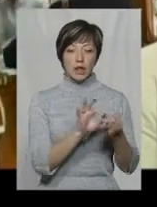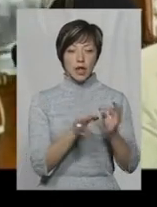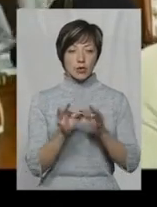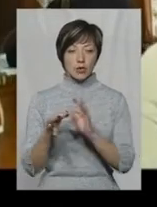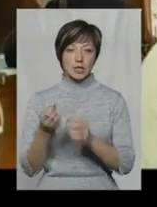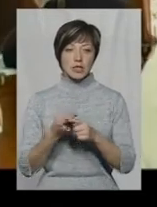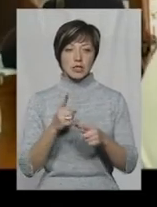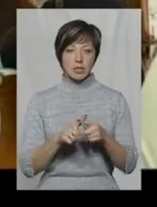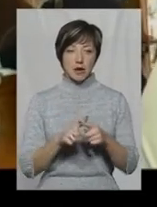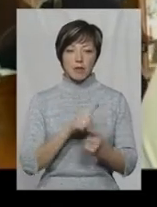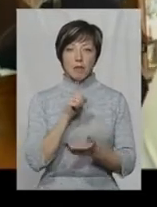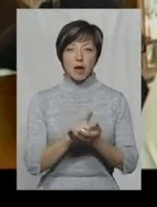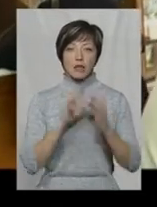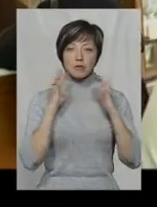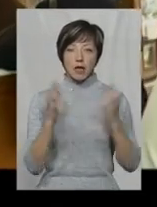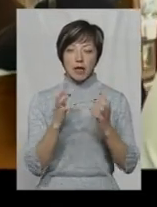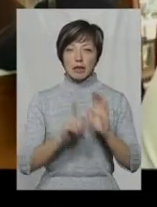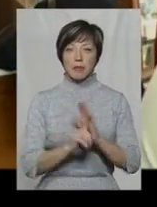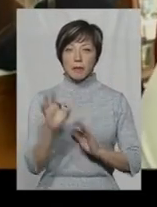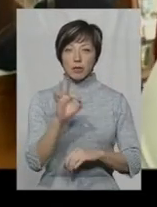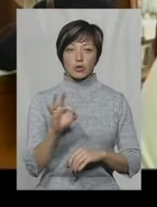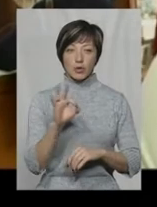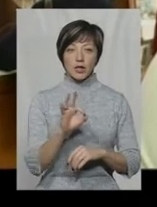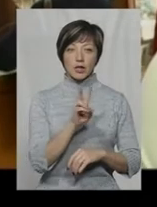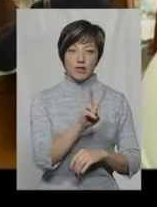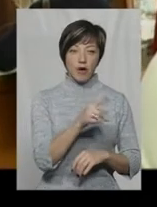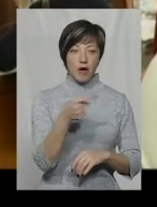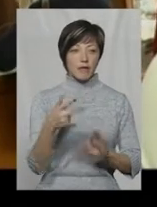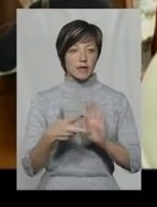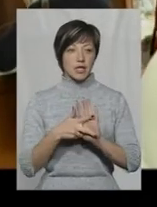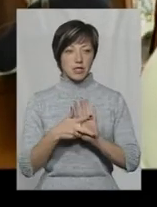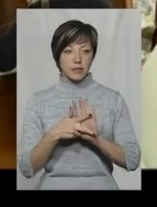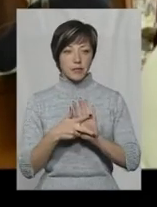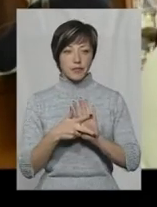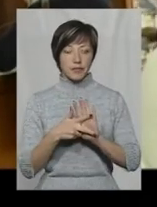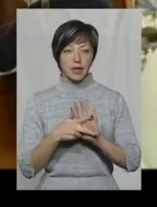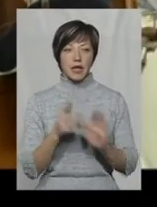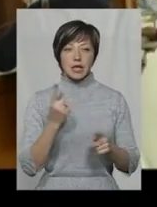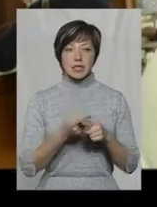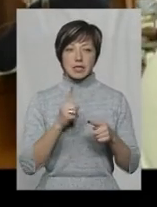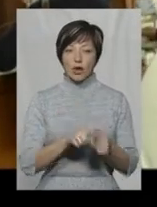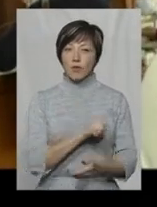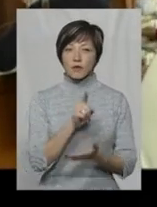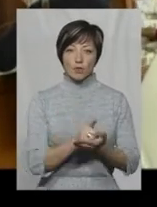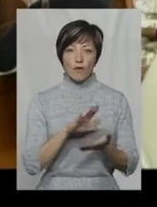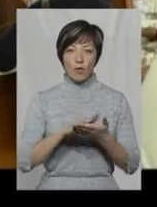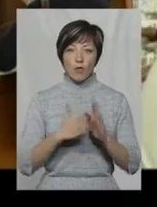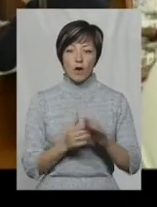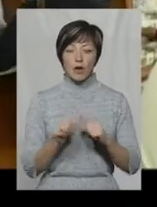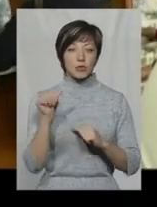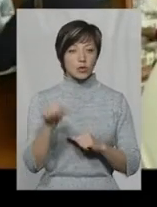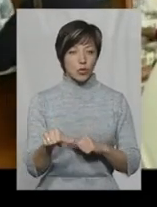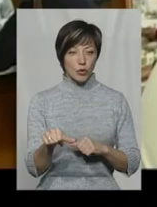що ця вакцина має зберігатись при температурі 2,8 градусів. Це є обов'язковою вимогою. Крім